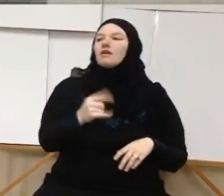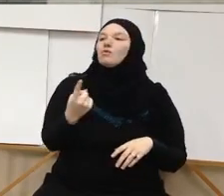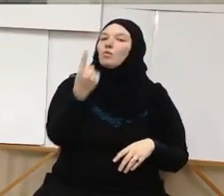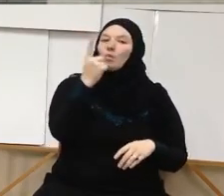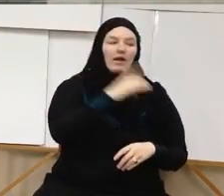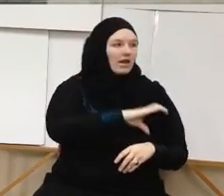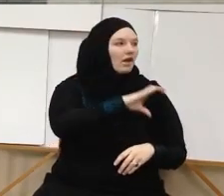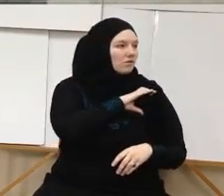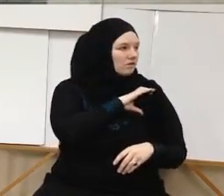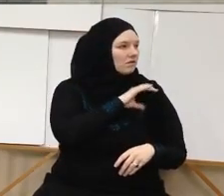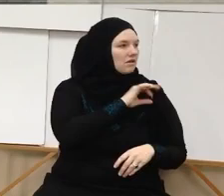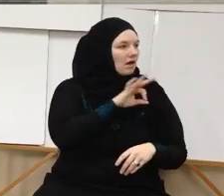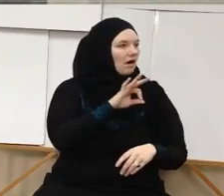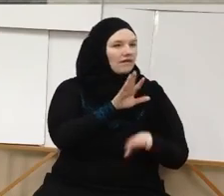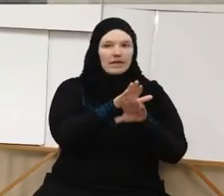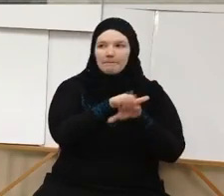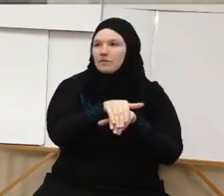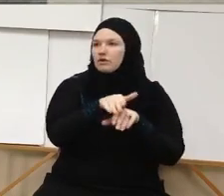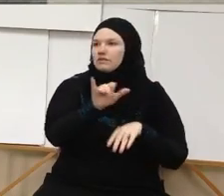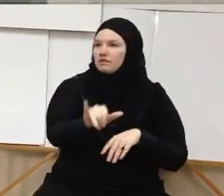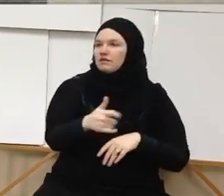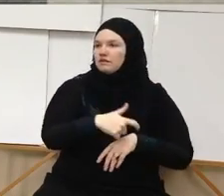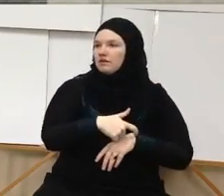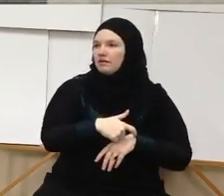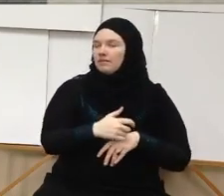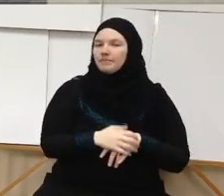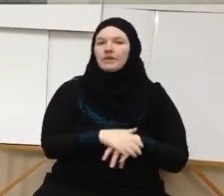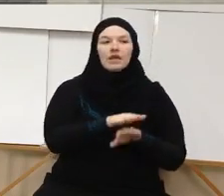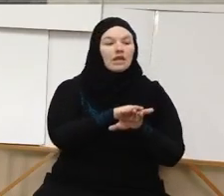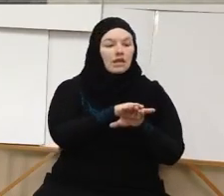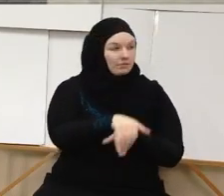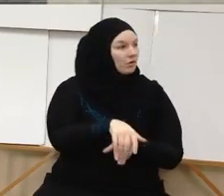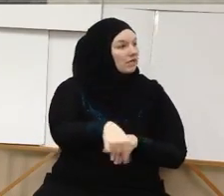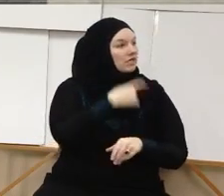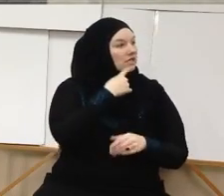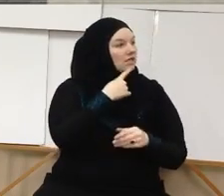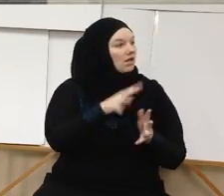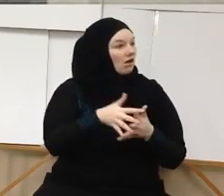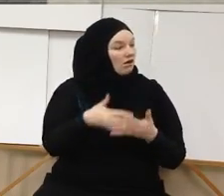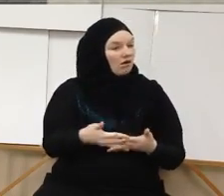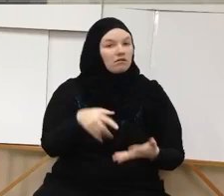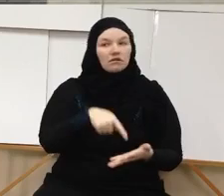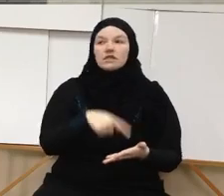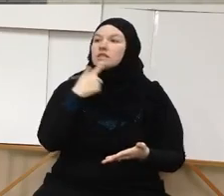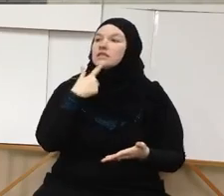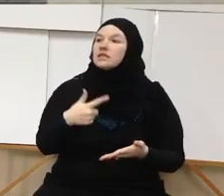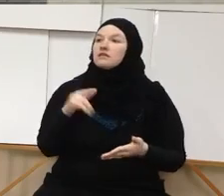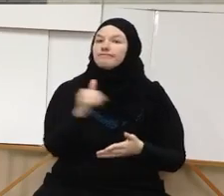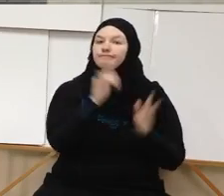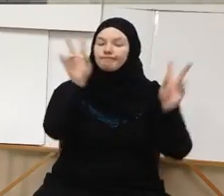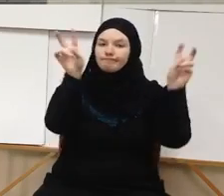characteristics of the hypocrites. The hypocrites, the Quran says, وَإِذَا دُعُوا إِلَى